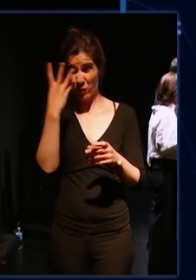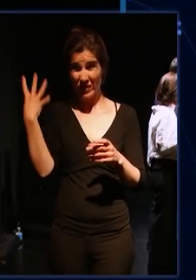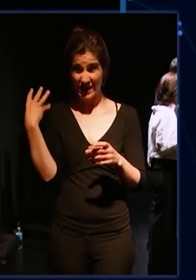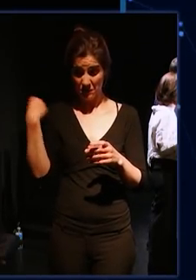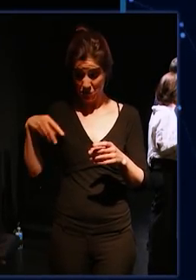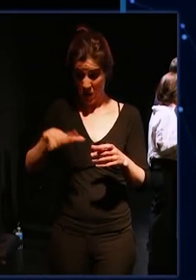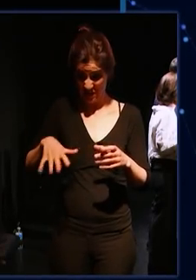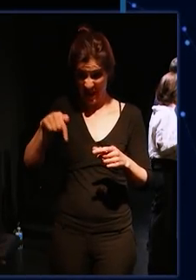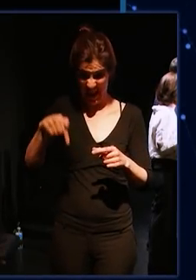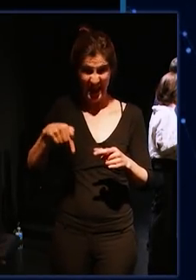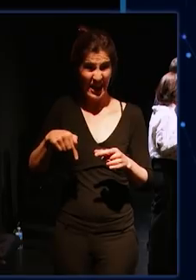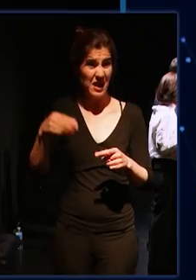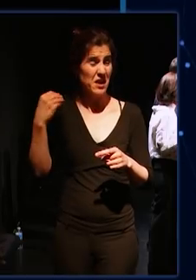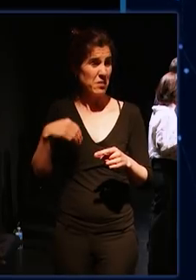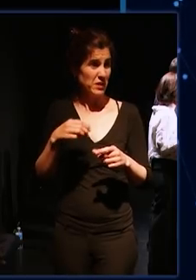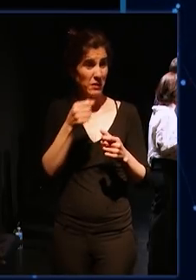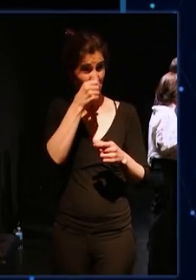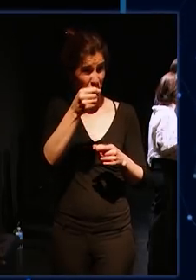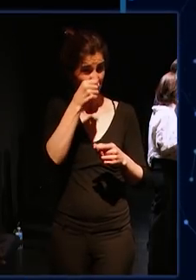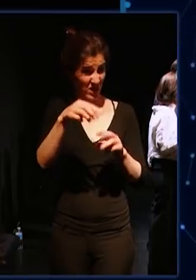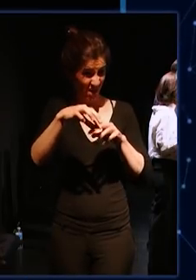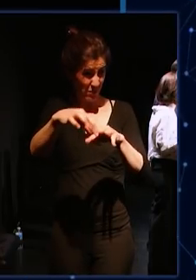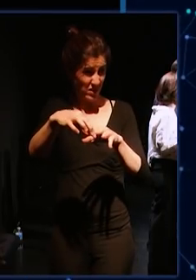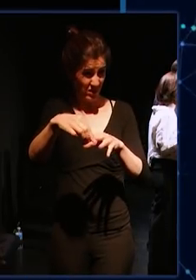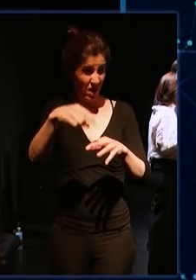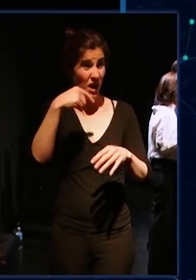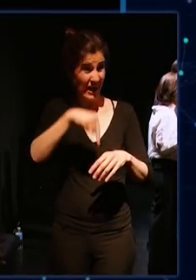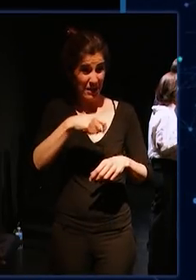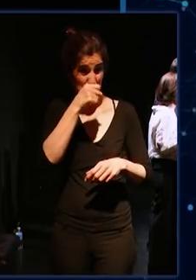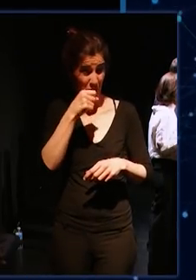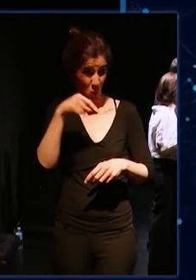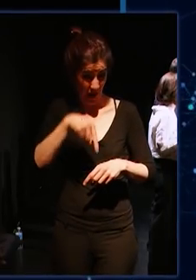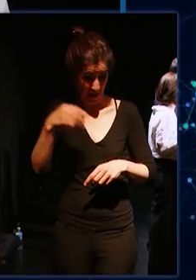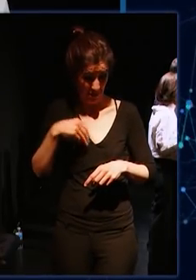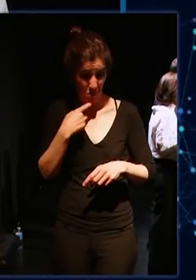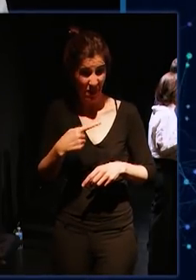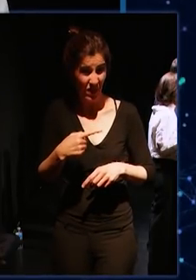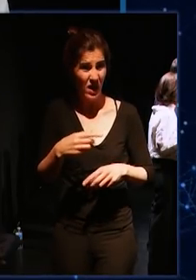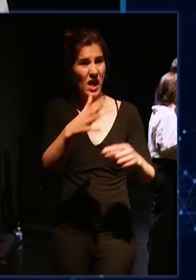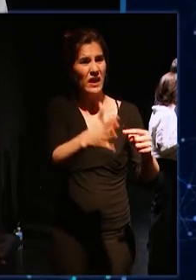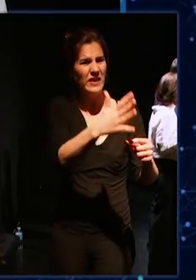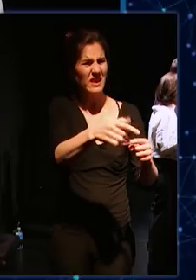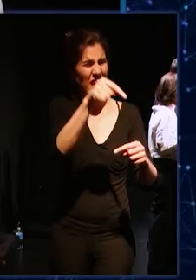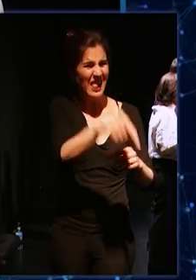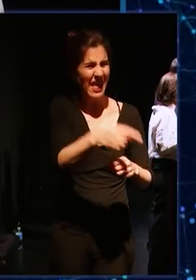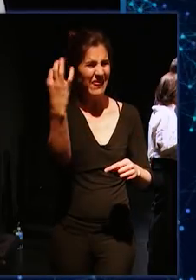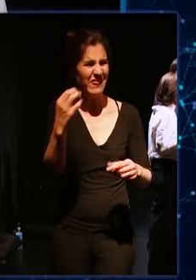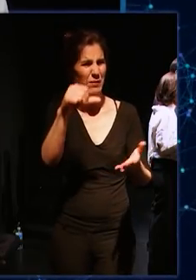cap de llista actual del Partit Socialista va dir davant d'aquest micro que a la Tèxtil Racer hi havia d'anar un centre